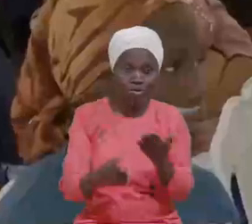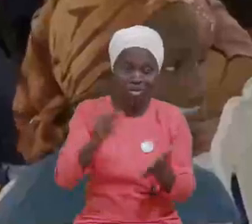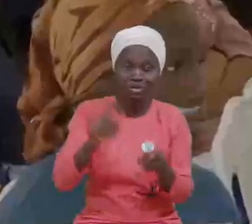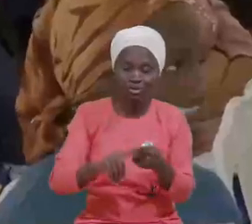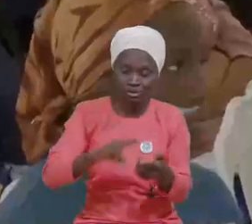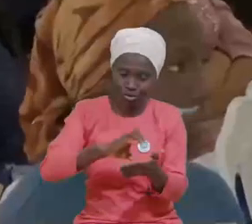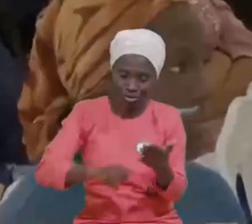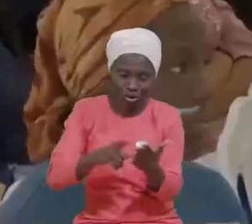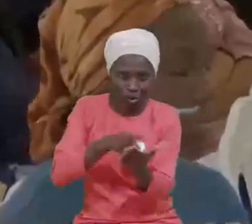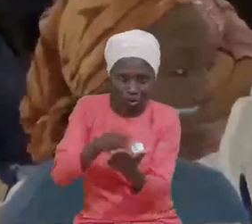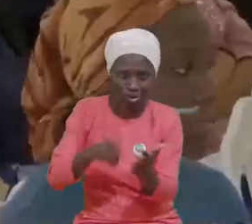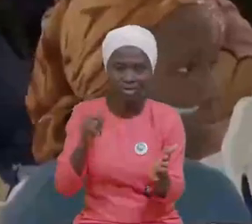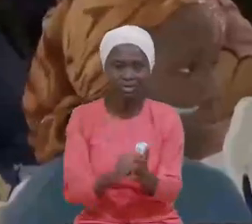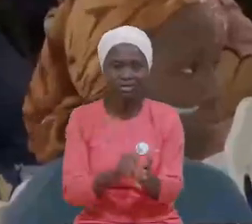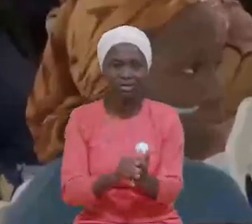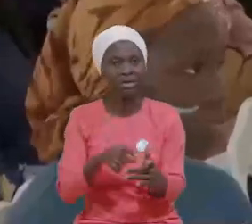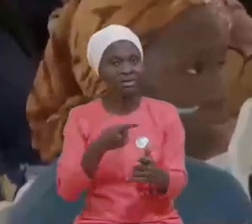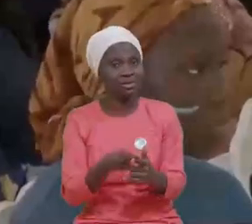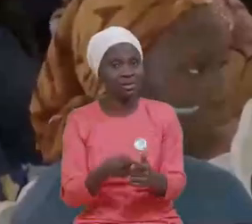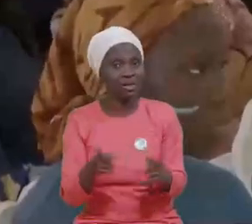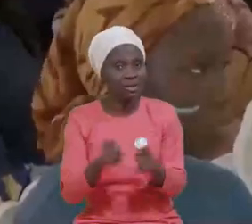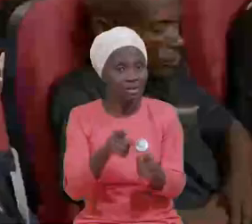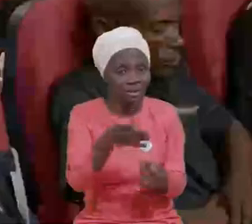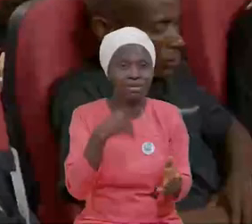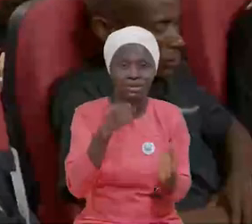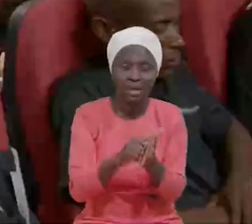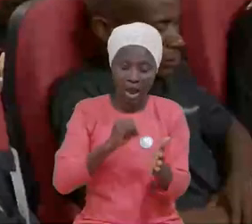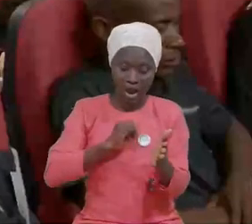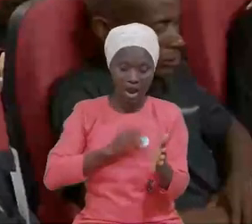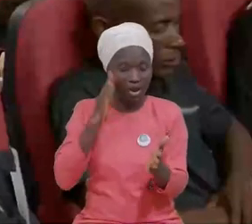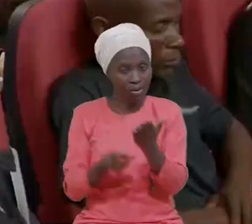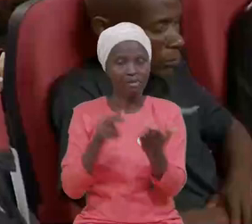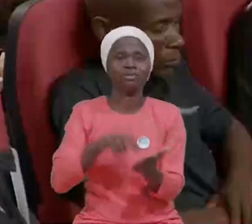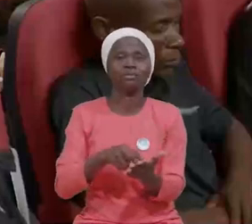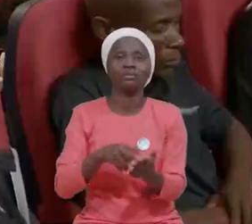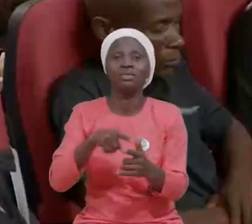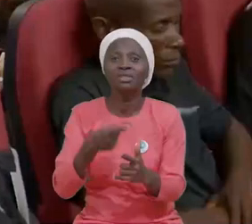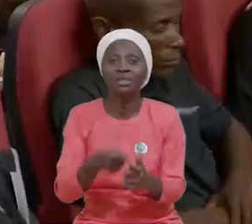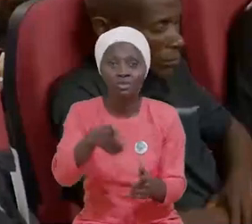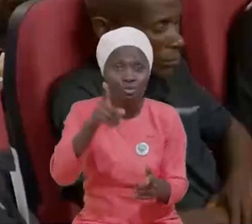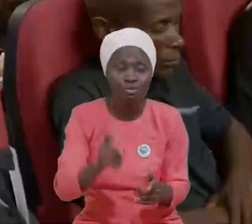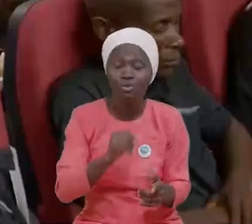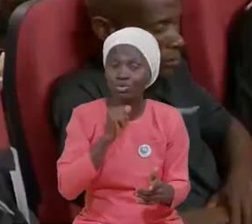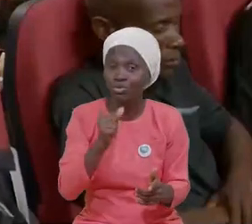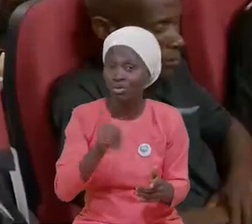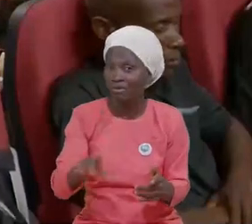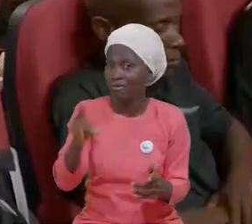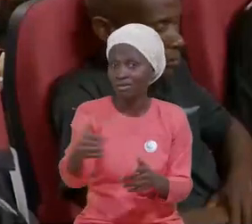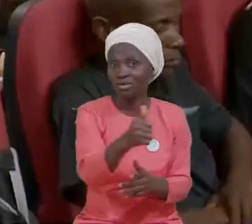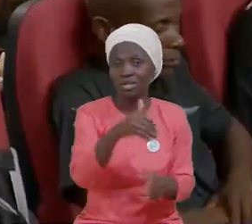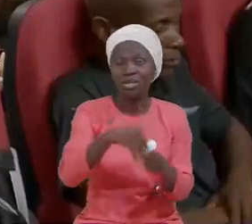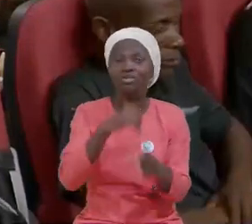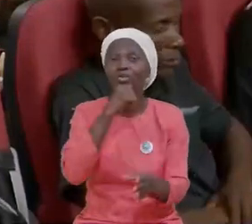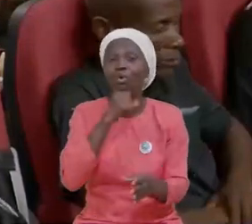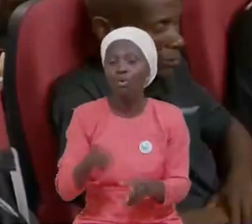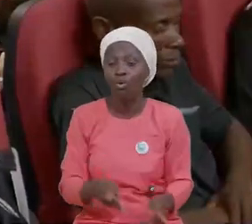ne doit pas continuer. Je me lèverai. Et ensuite, et tu ne dois pas te retrouver